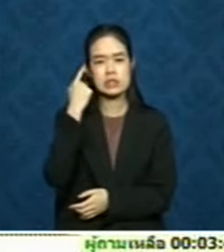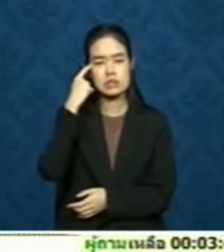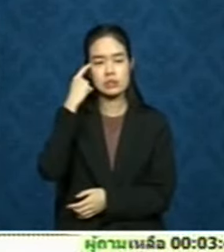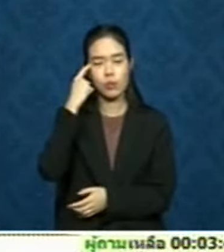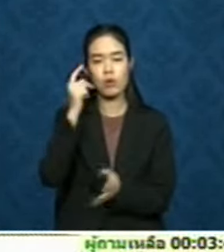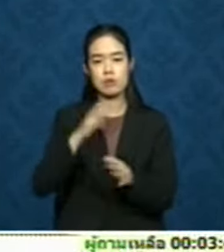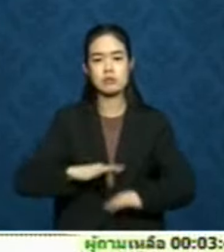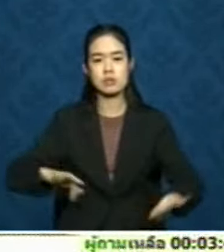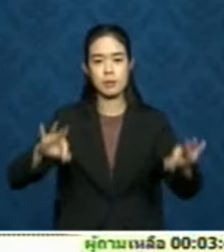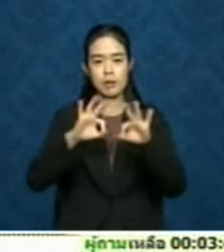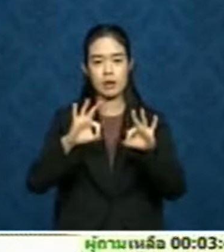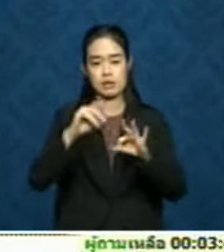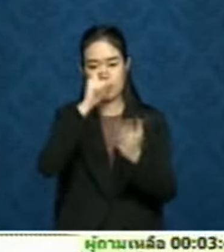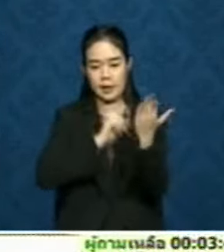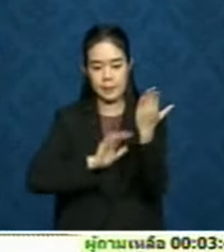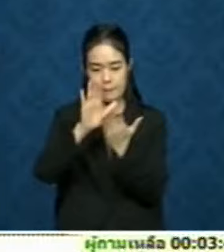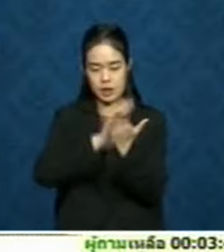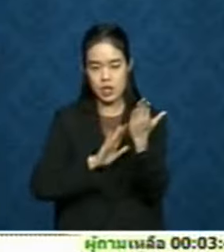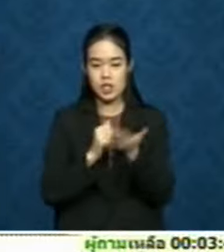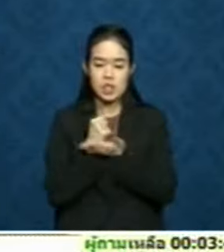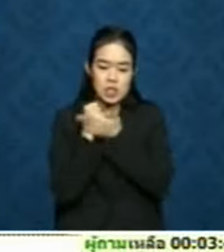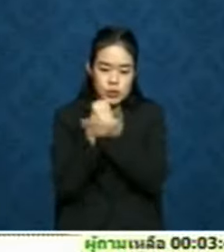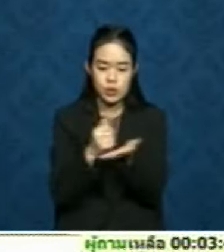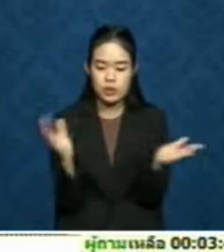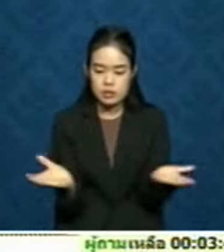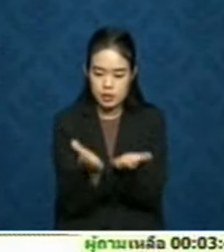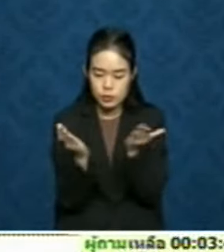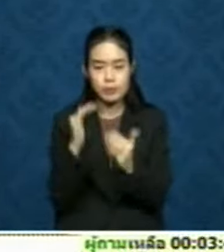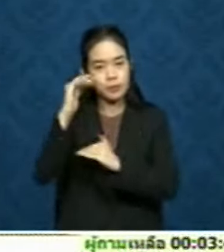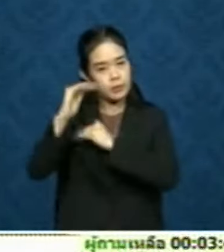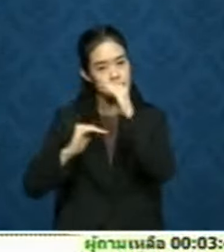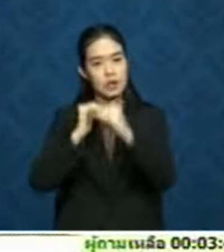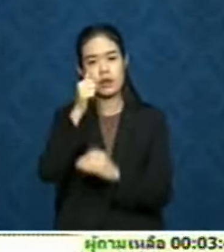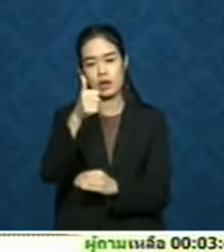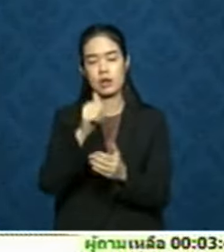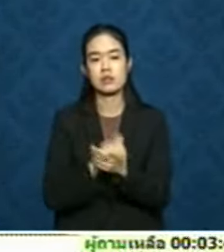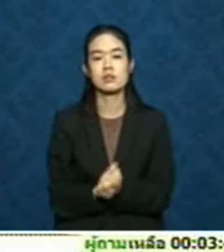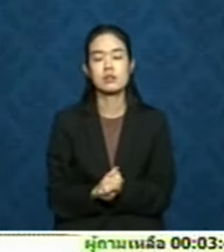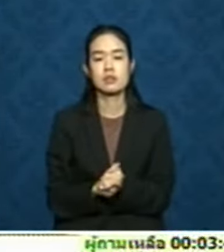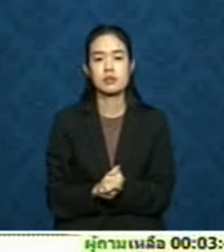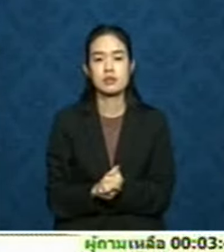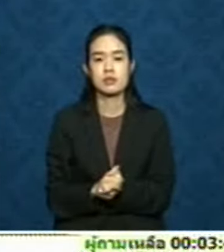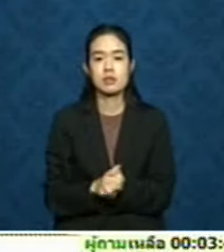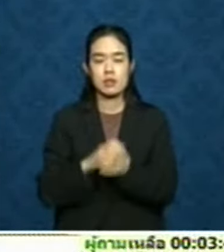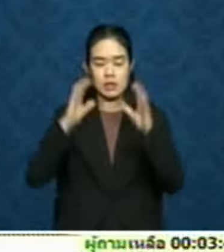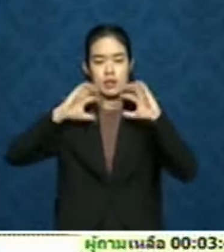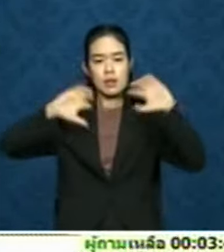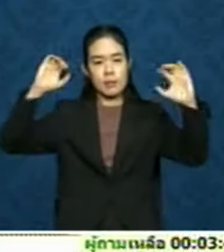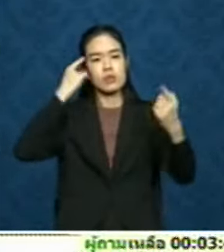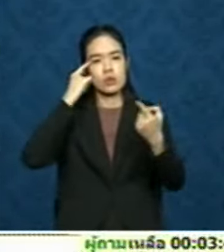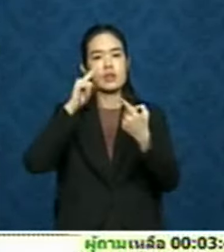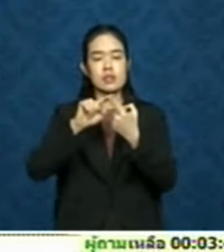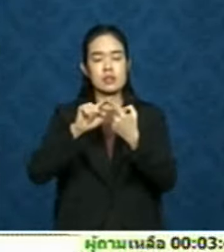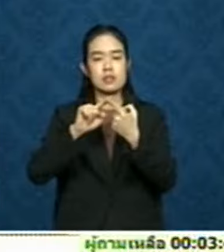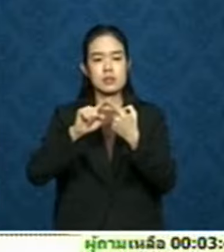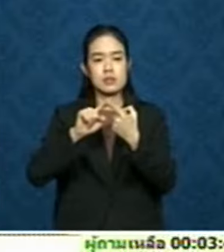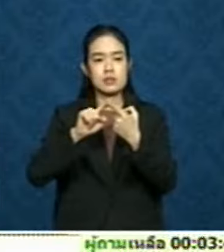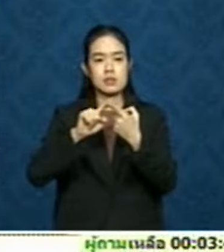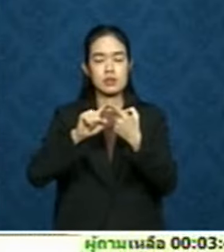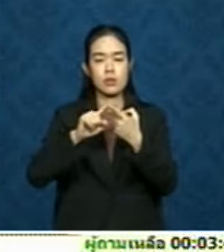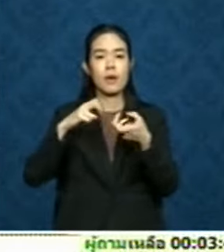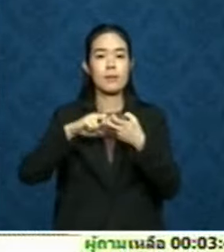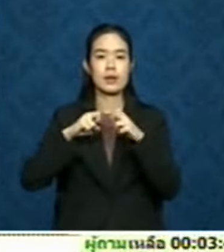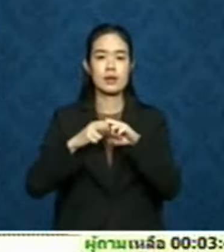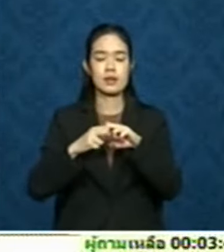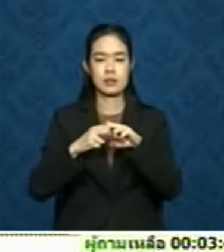ญในการขับเคลื่อนประเทศรัฐบาลก็ยังยืนยันนะครับว่าจะให้ความสำคัญกับปัญห